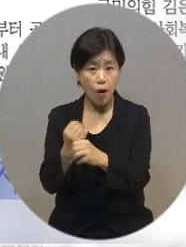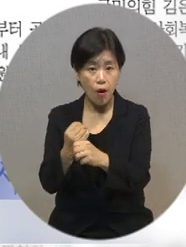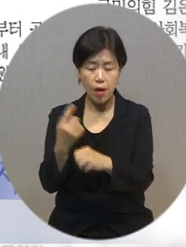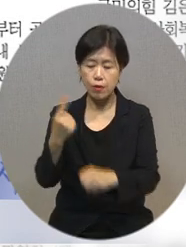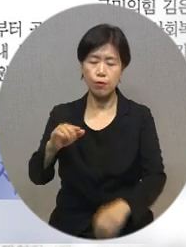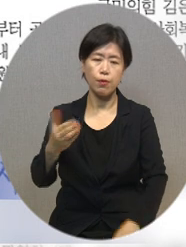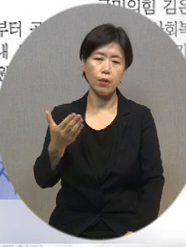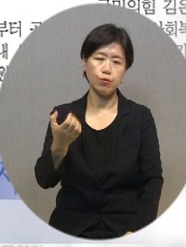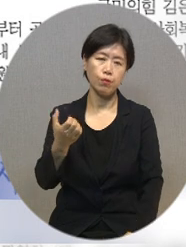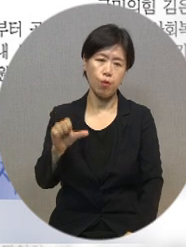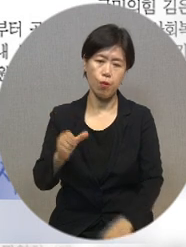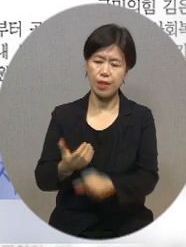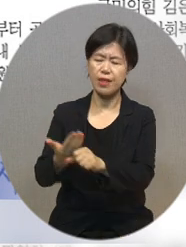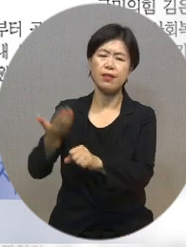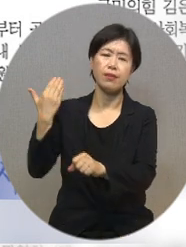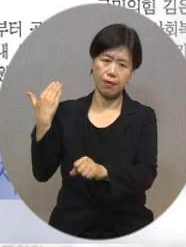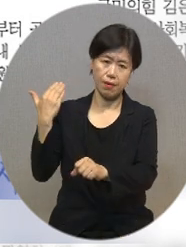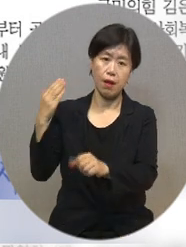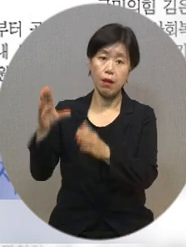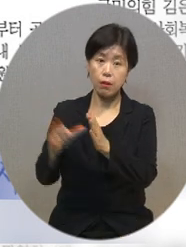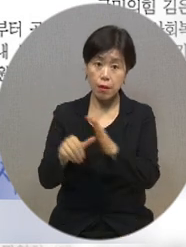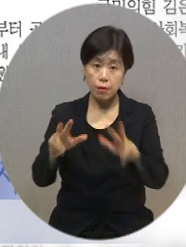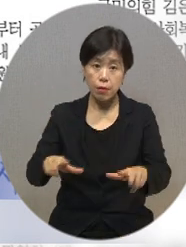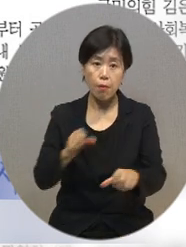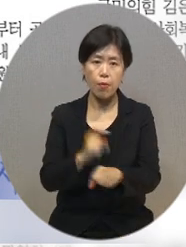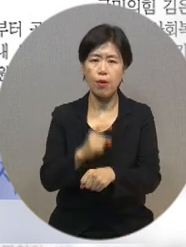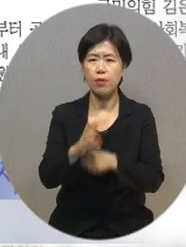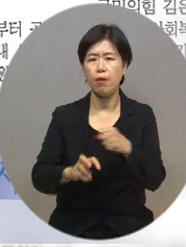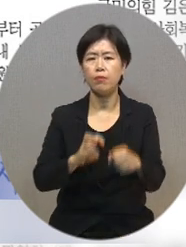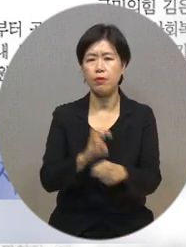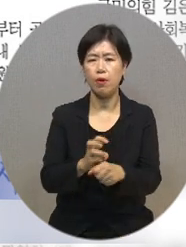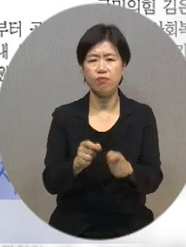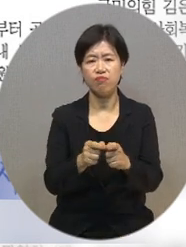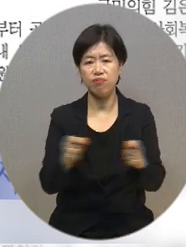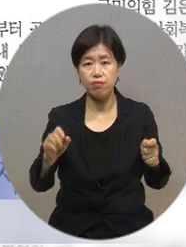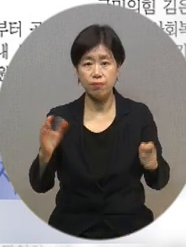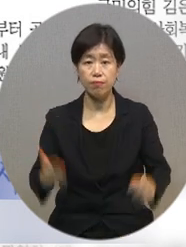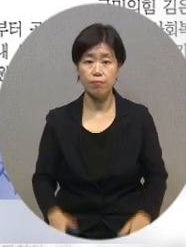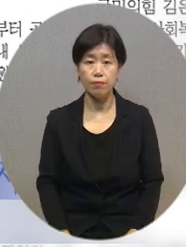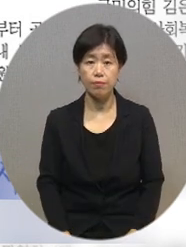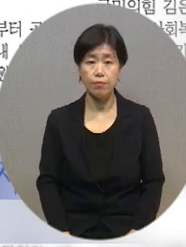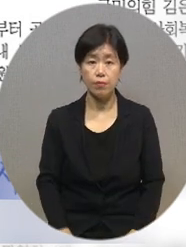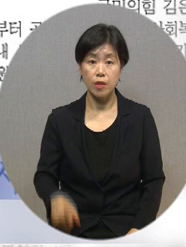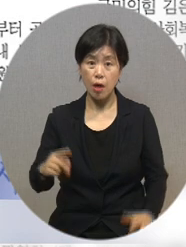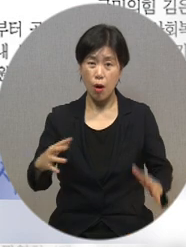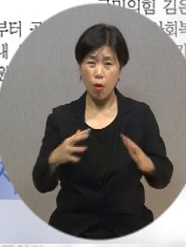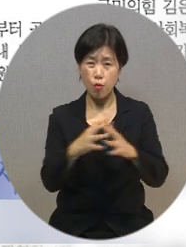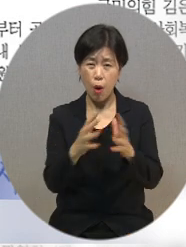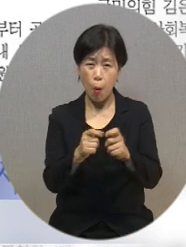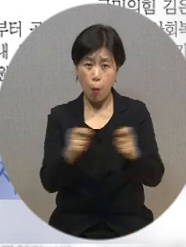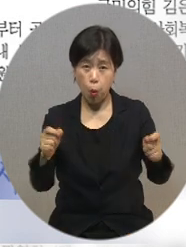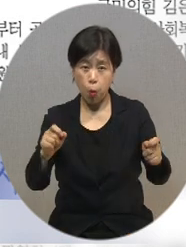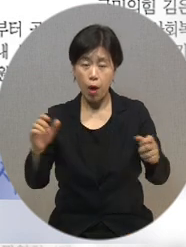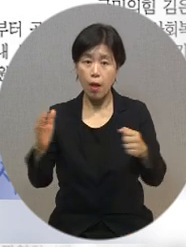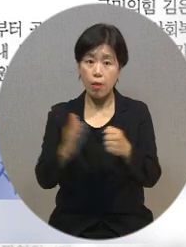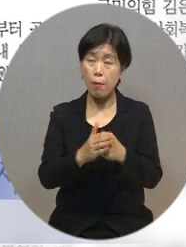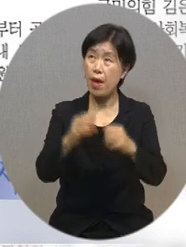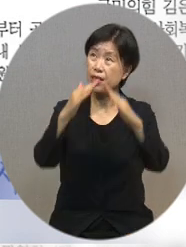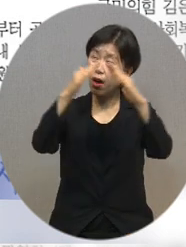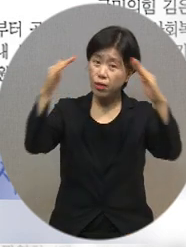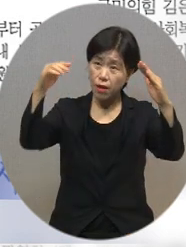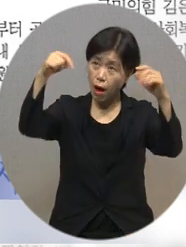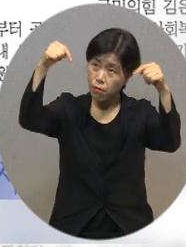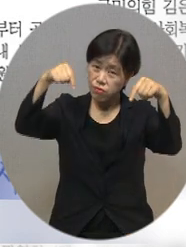건축돼 30년이 경과한 것으로 나타났습니다 건축후 30년이 넘어가면서 빗물 누수로 인한